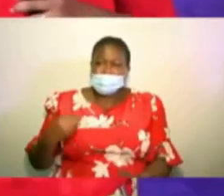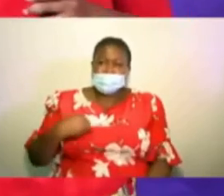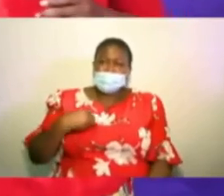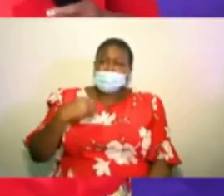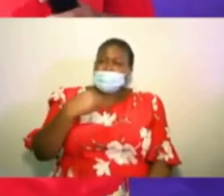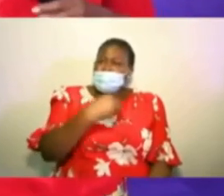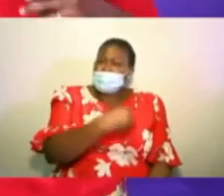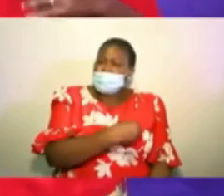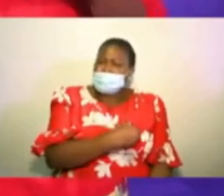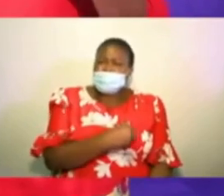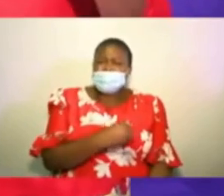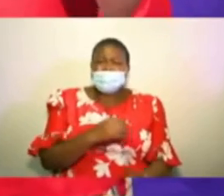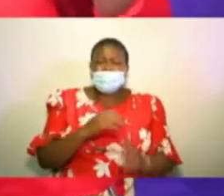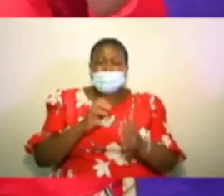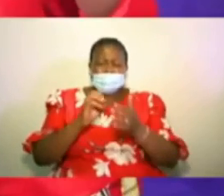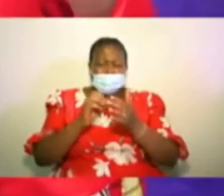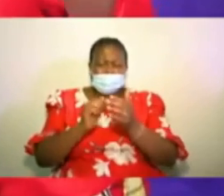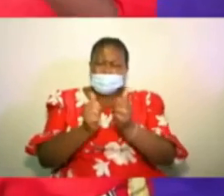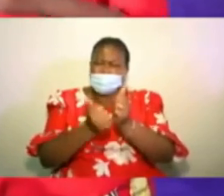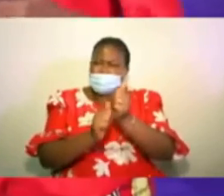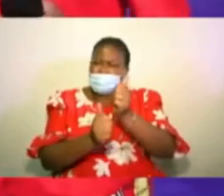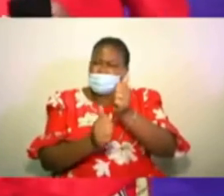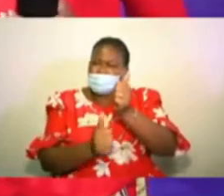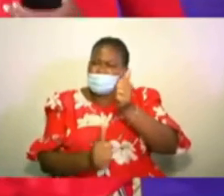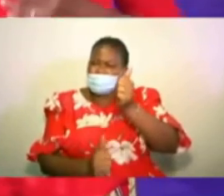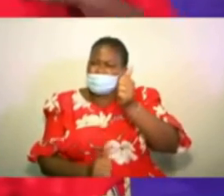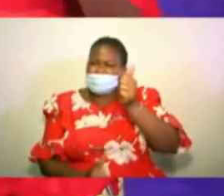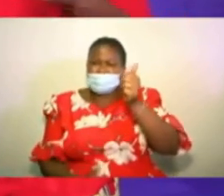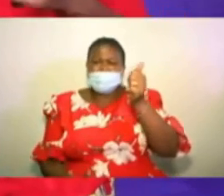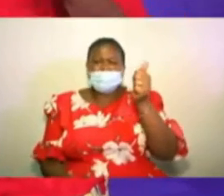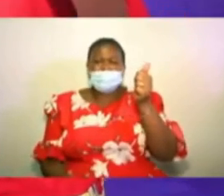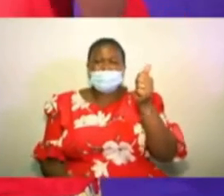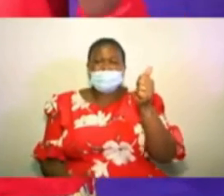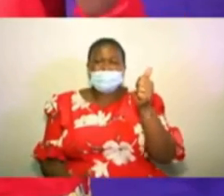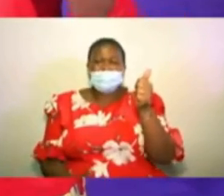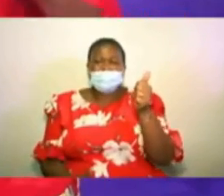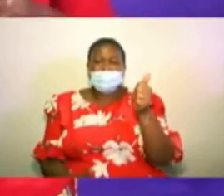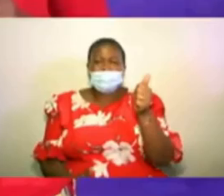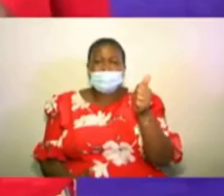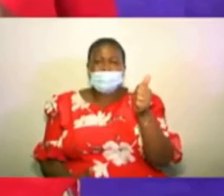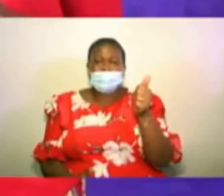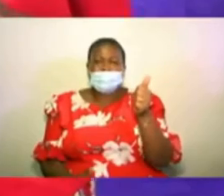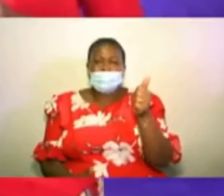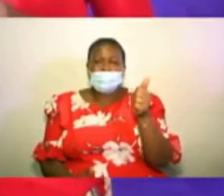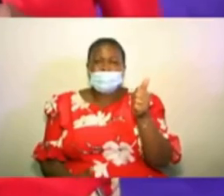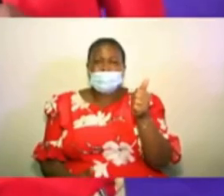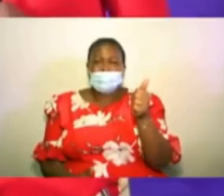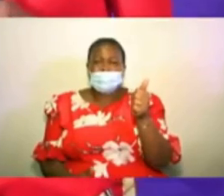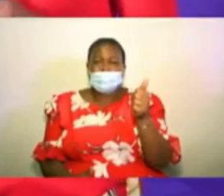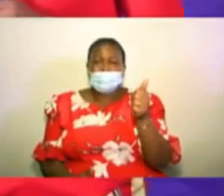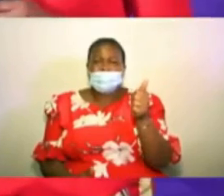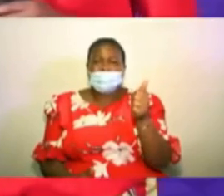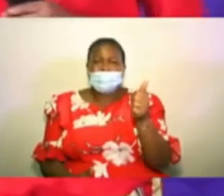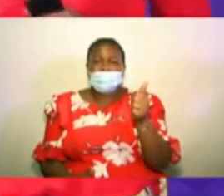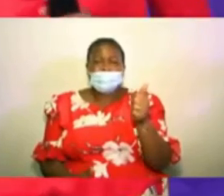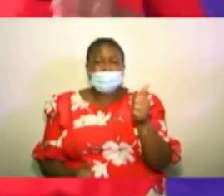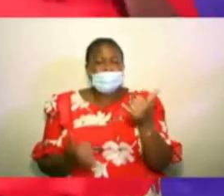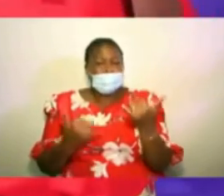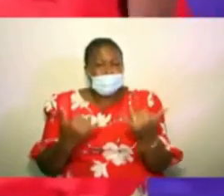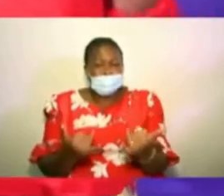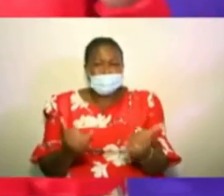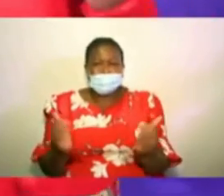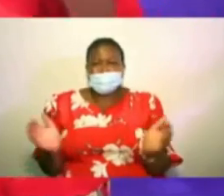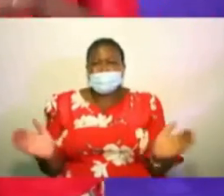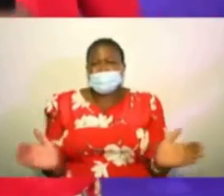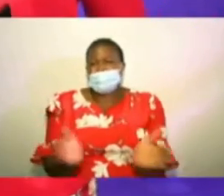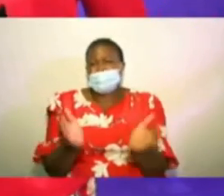other ways. Et en ce qui concerne le nombre des membres, vous avez une diminution. I came to encourage you. Je suis